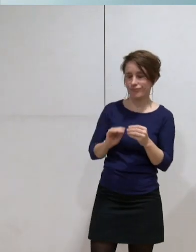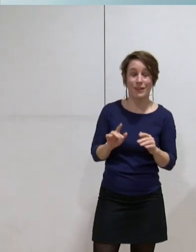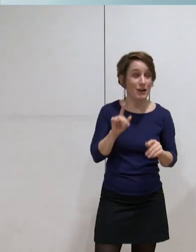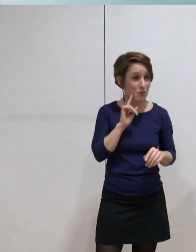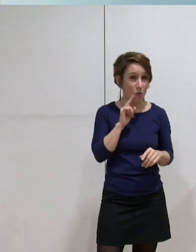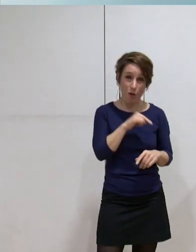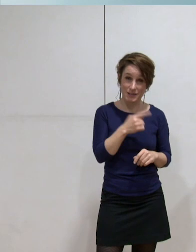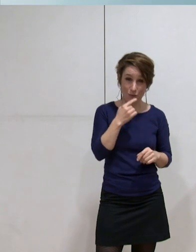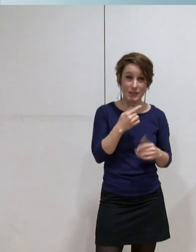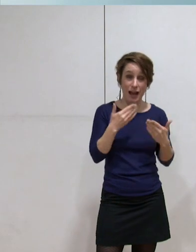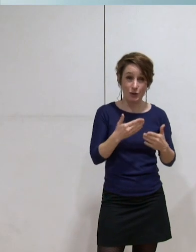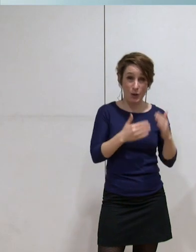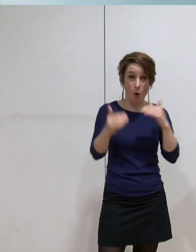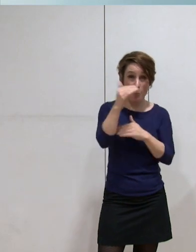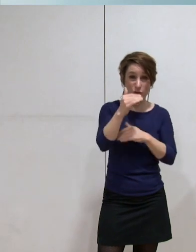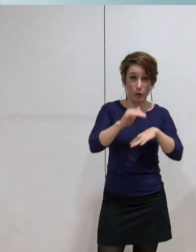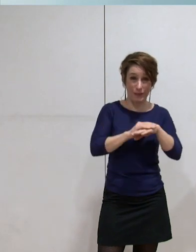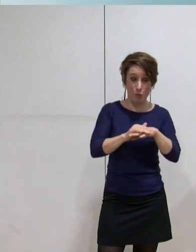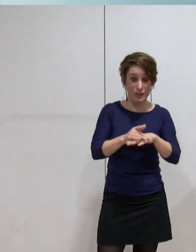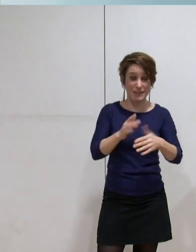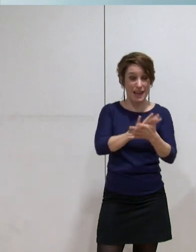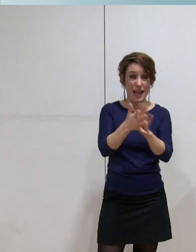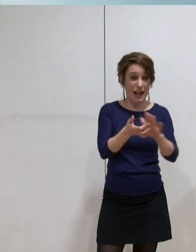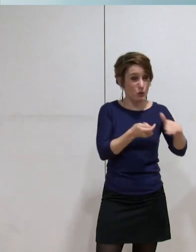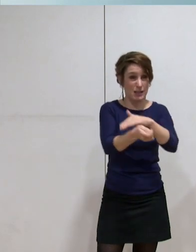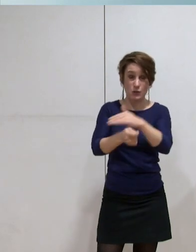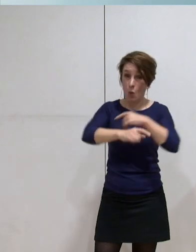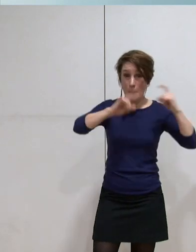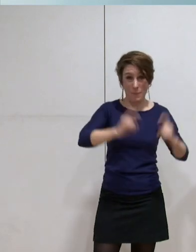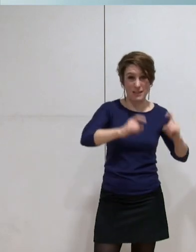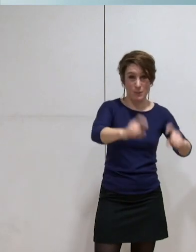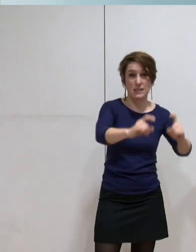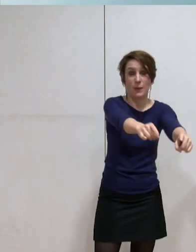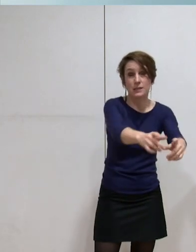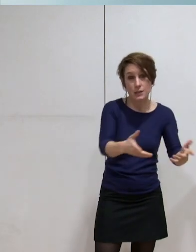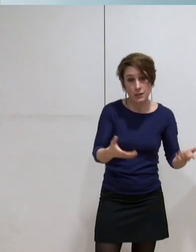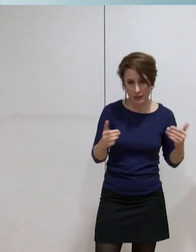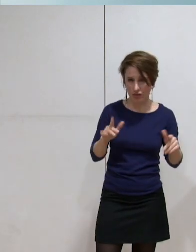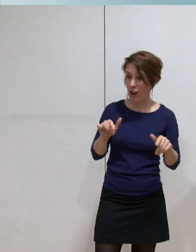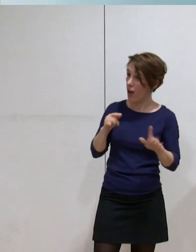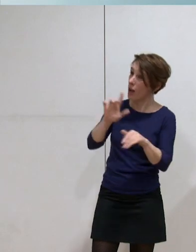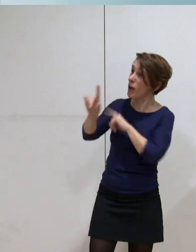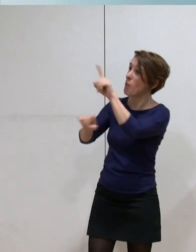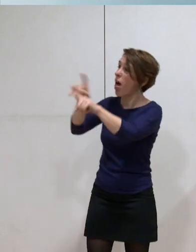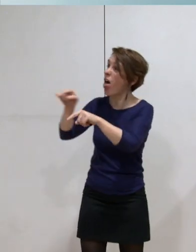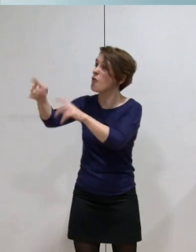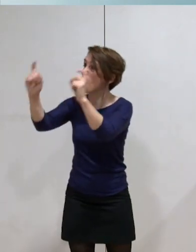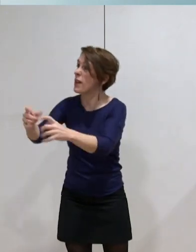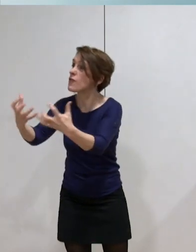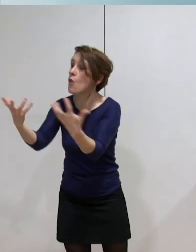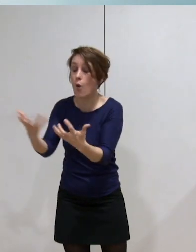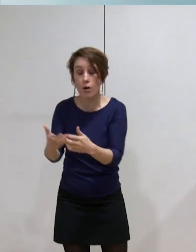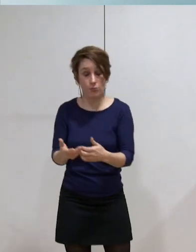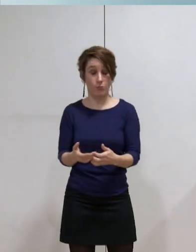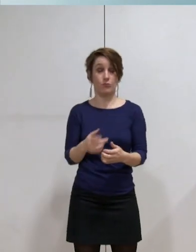massive les subventions aux associations sans aucun discernement et je sais que lorsque nous reparlons